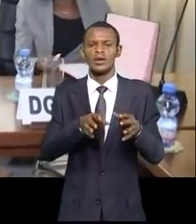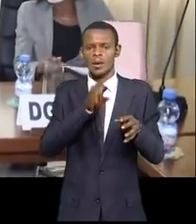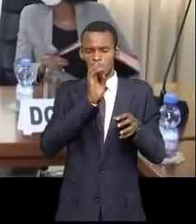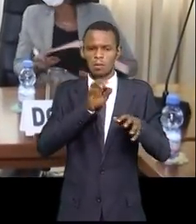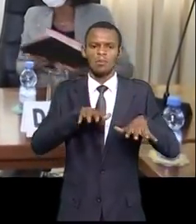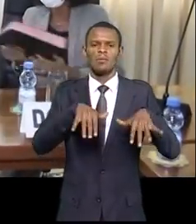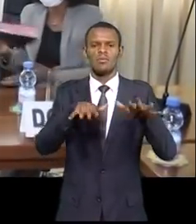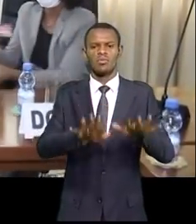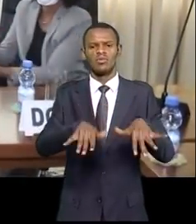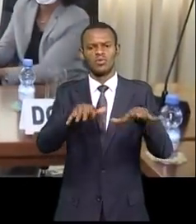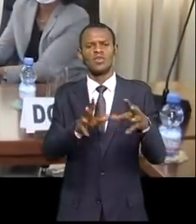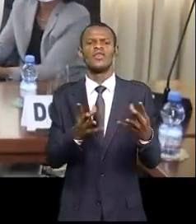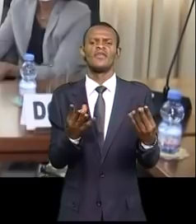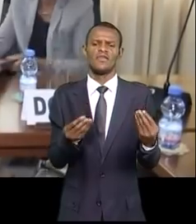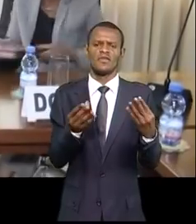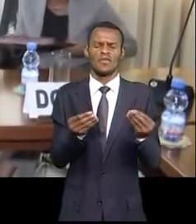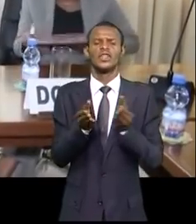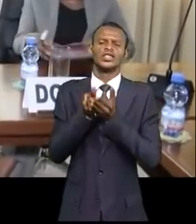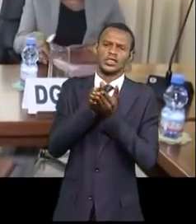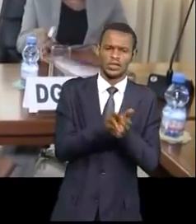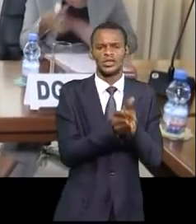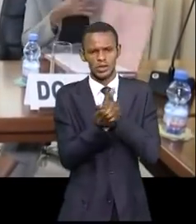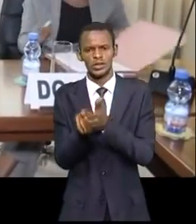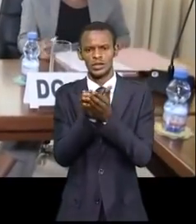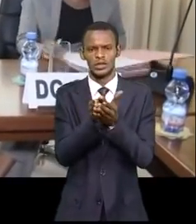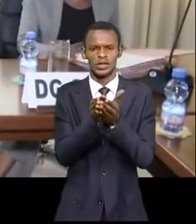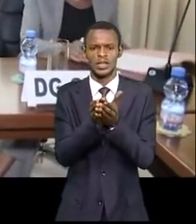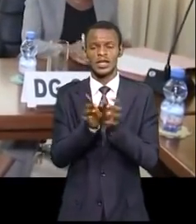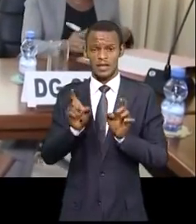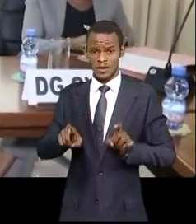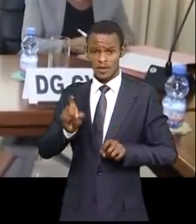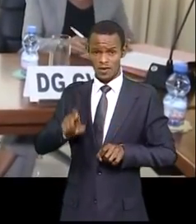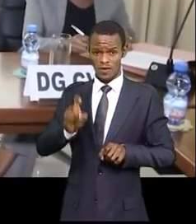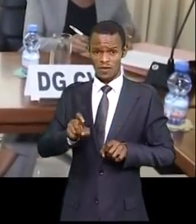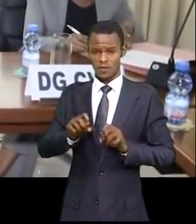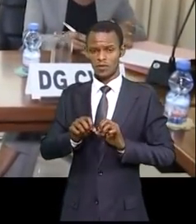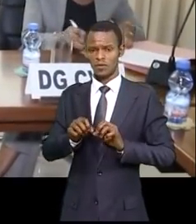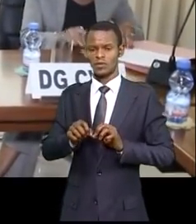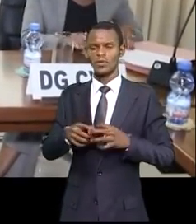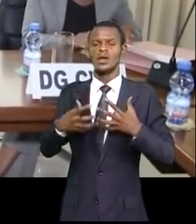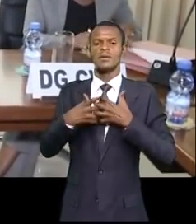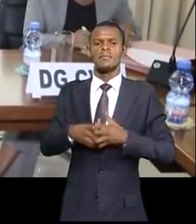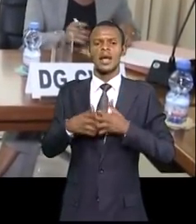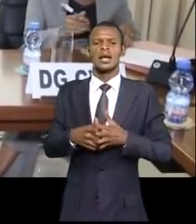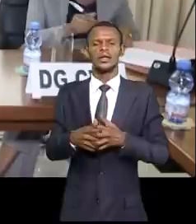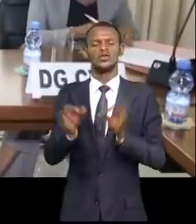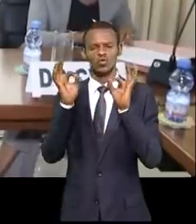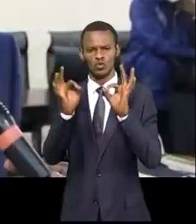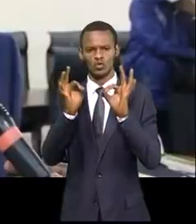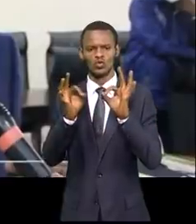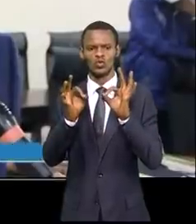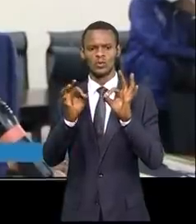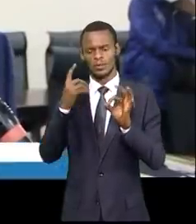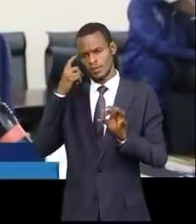l'administrateur délégué qui mena boeing est il assez vaine par madame lee directeur général c'est que cette